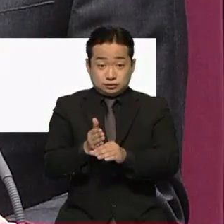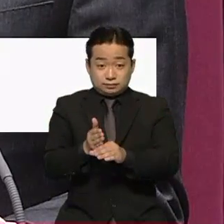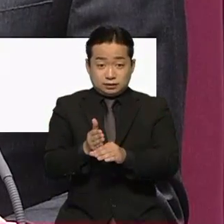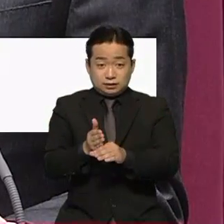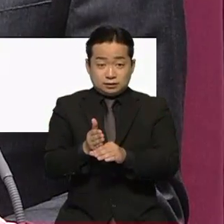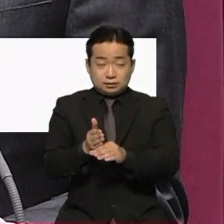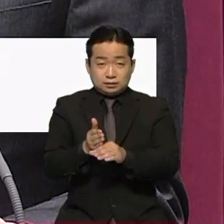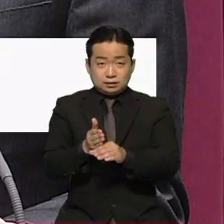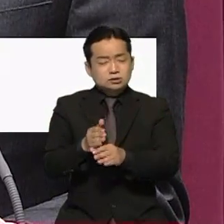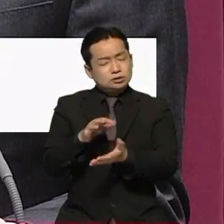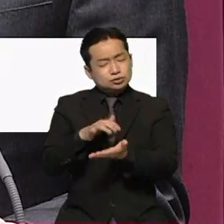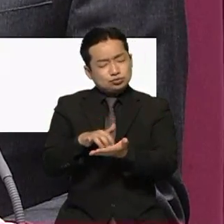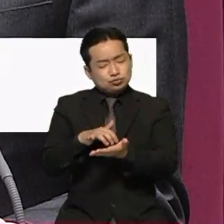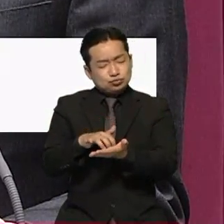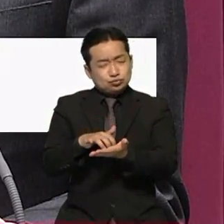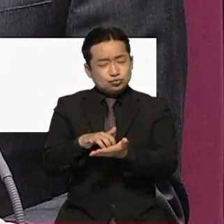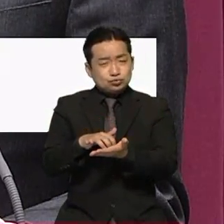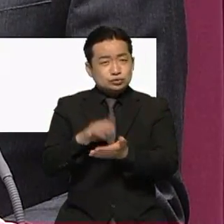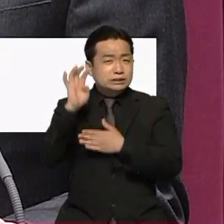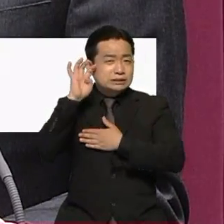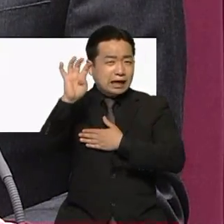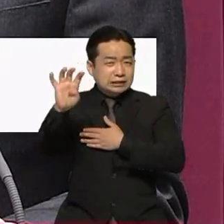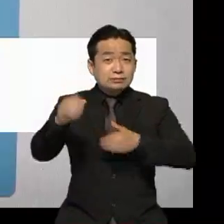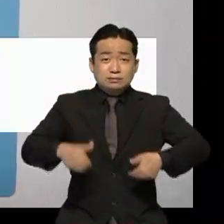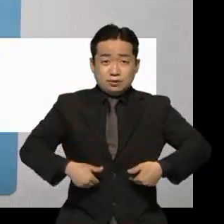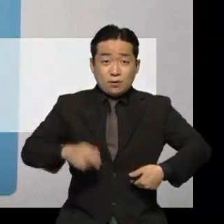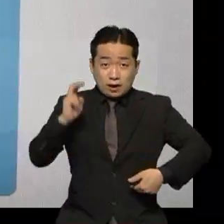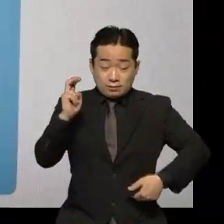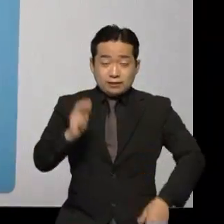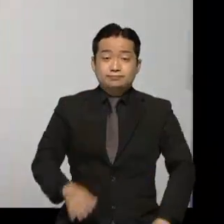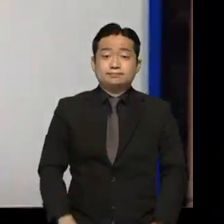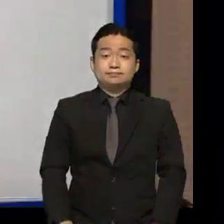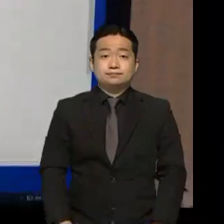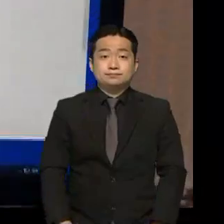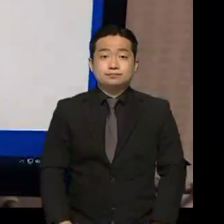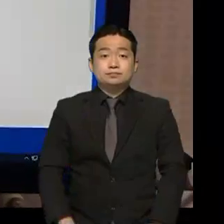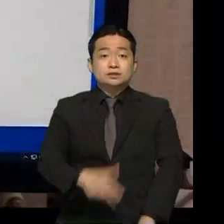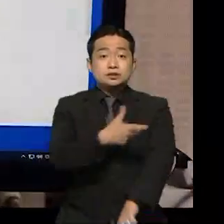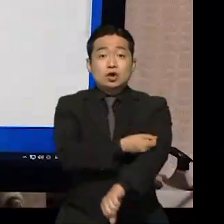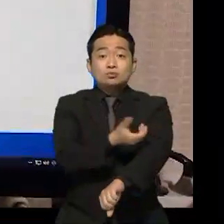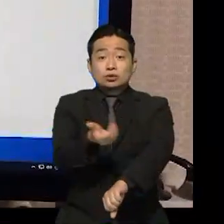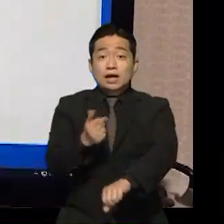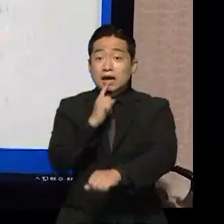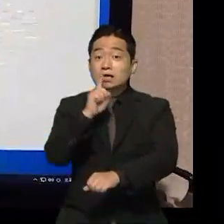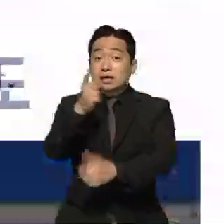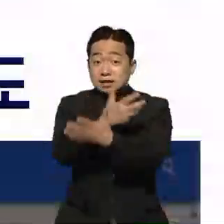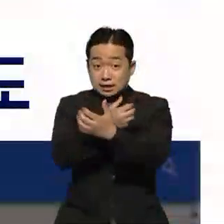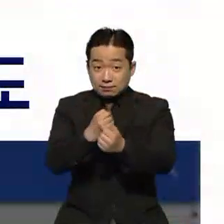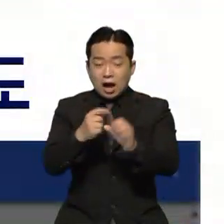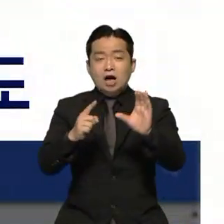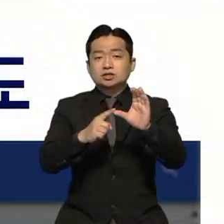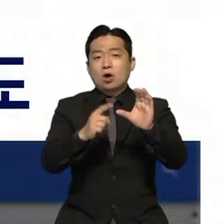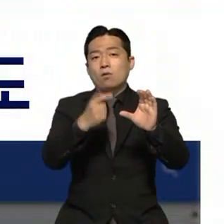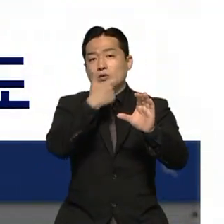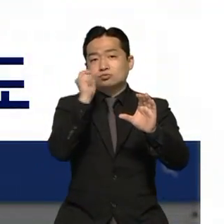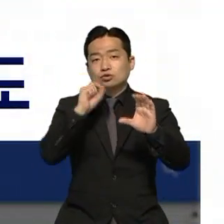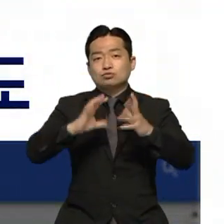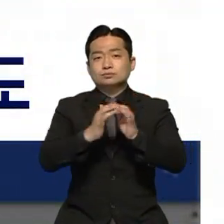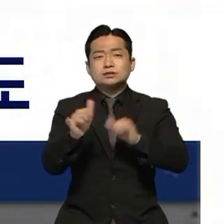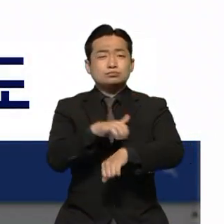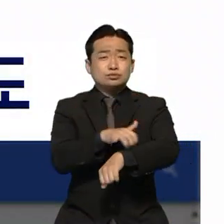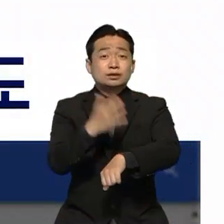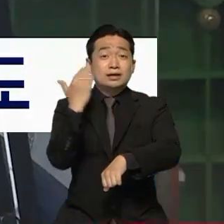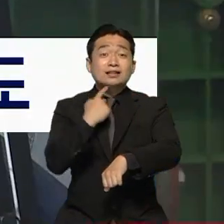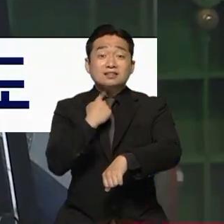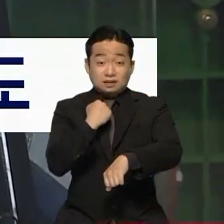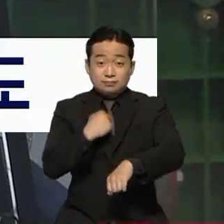있는데 그래도 한 40일쯤은 걸릴 것이다. 접종 사전 예약 과정에서 서버 부족 문제로 국민이 불편을 겪어야